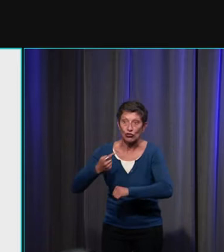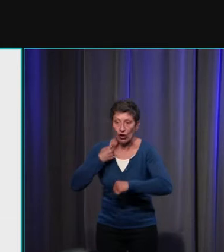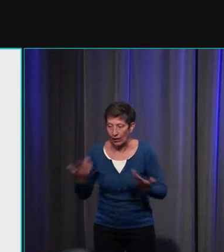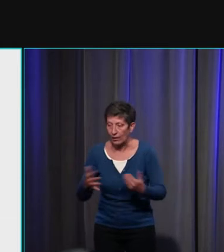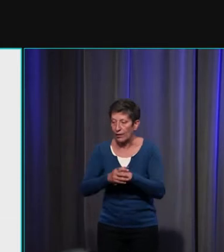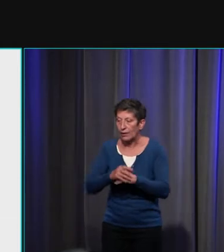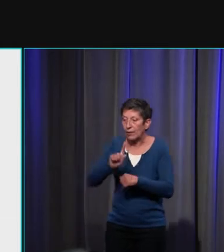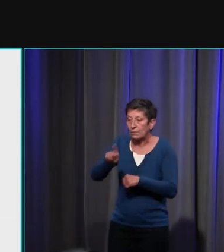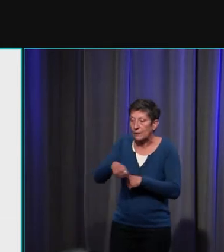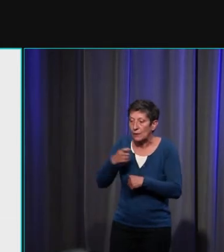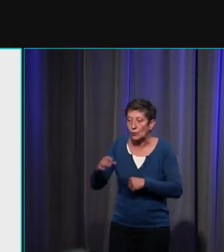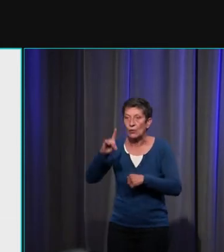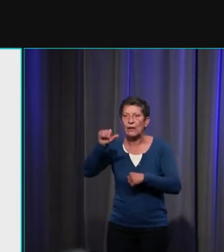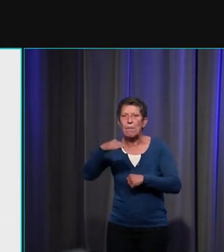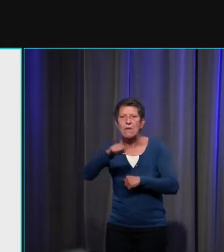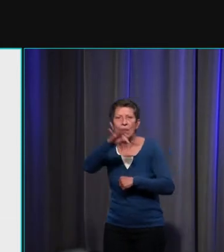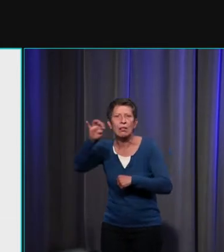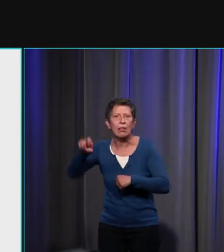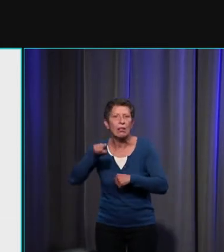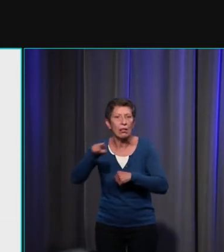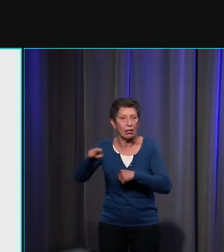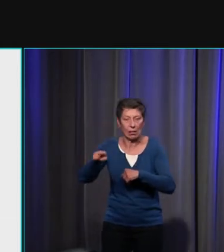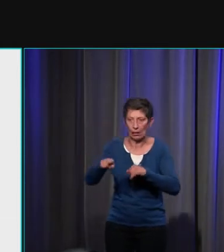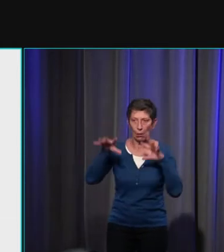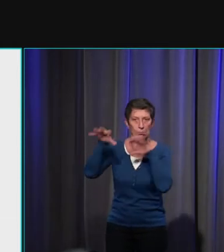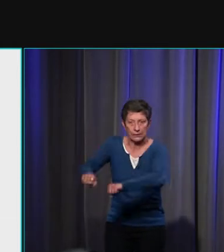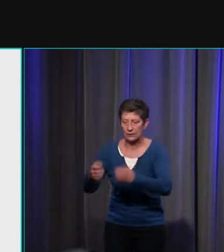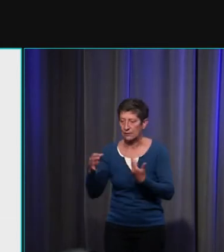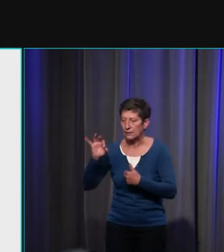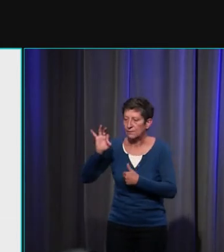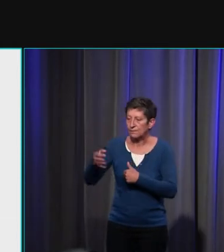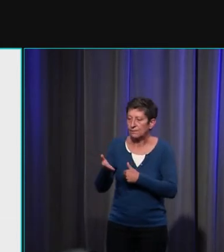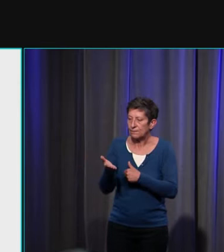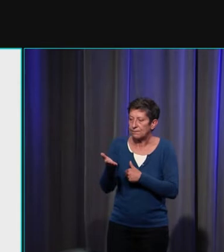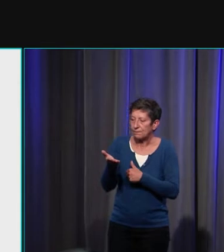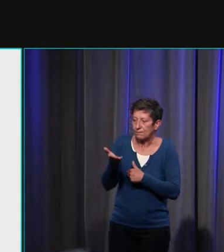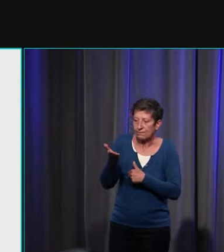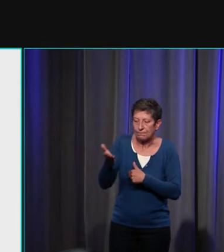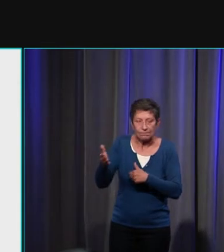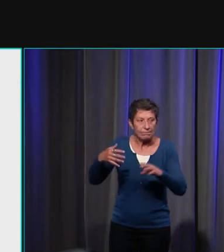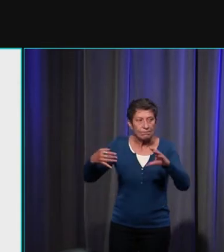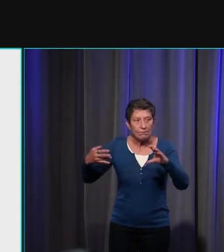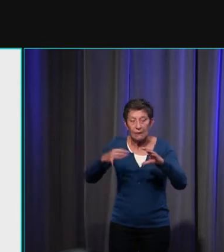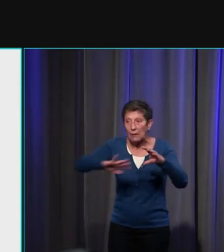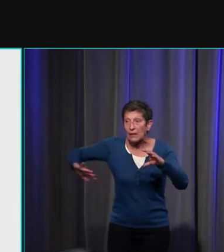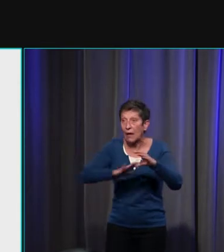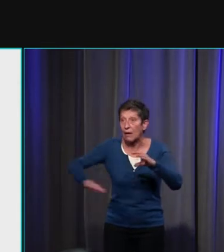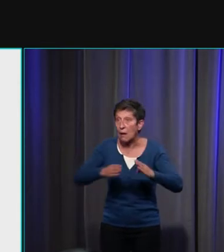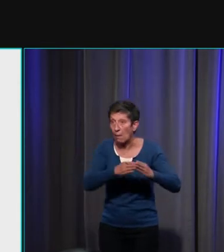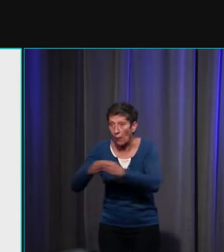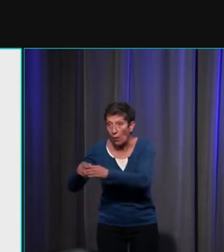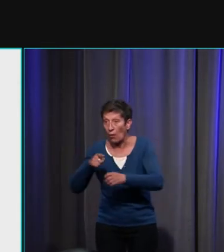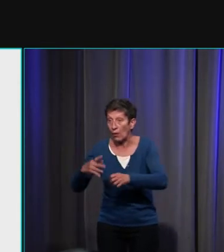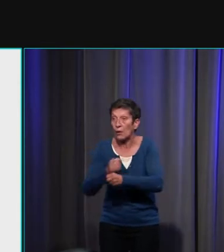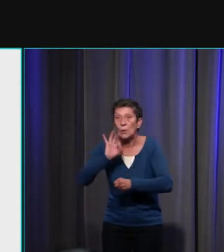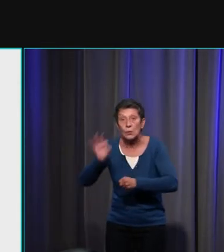et est accomplie 7 7 places donc sur le la méditerranée sport mais les